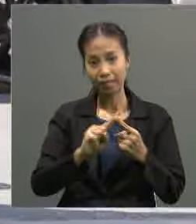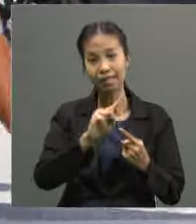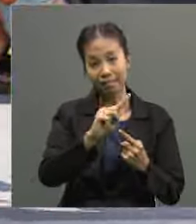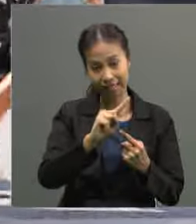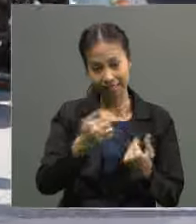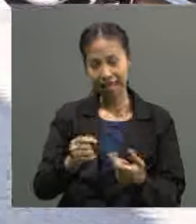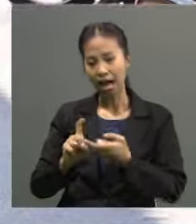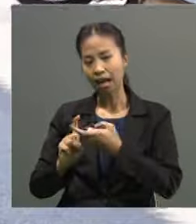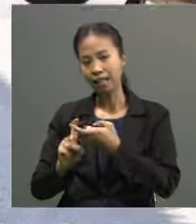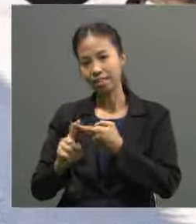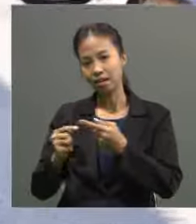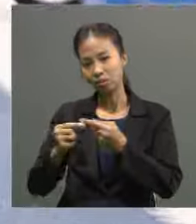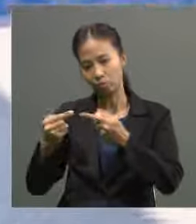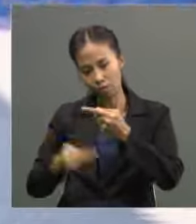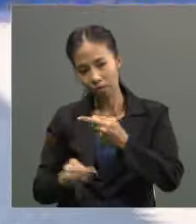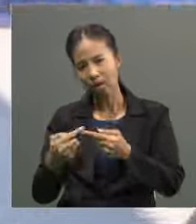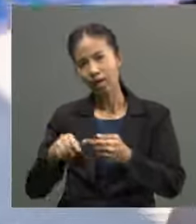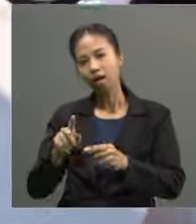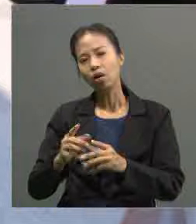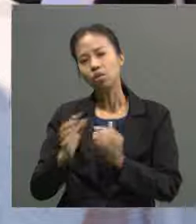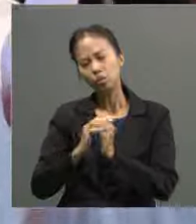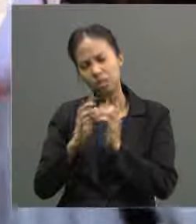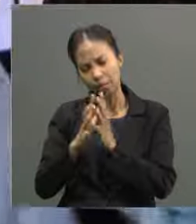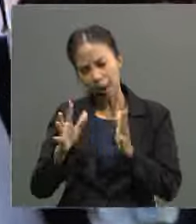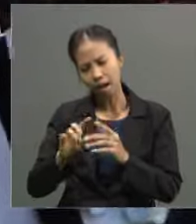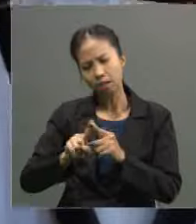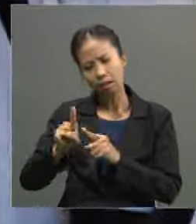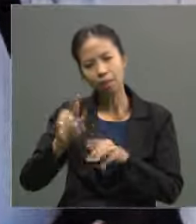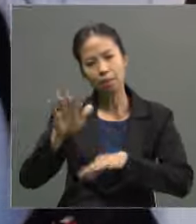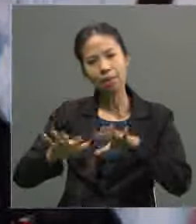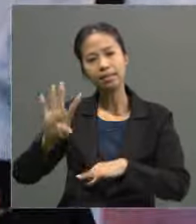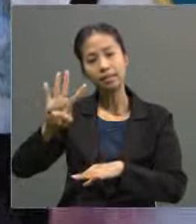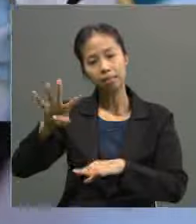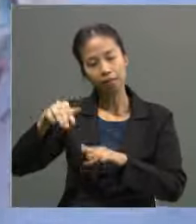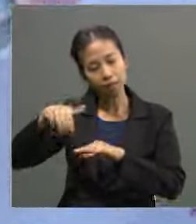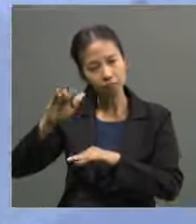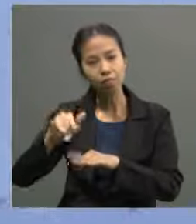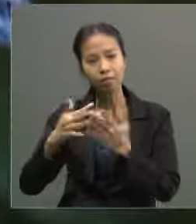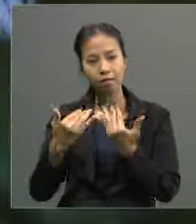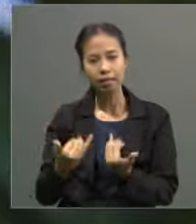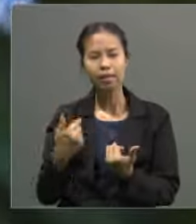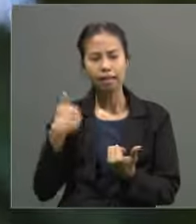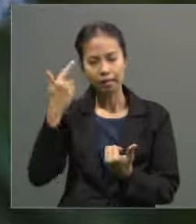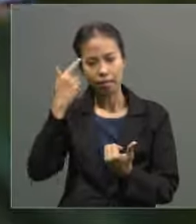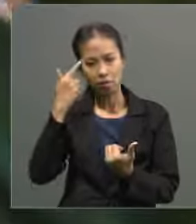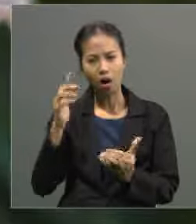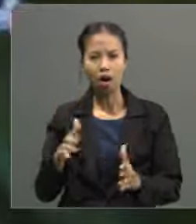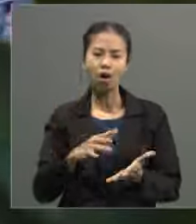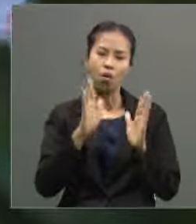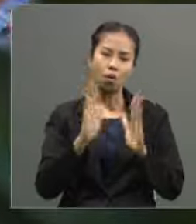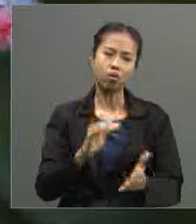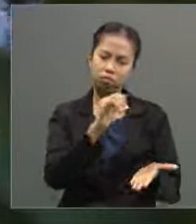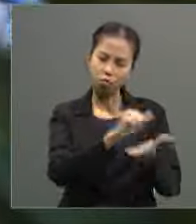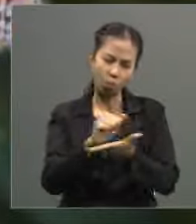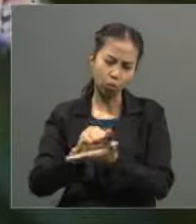รัสเซียไปแล้วกว่า 4,000คนก็คาดการว่าในช่วงตรจจีนระหว่างวันที่8-16กุมภาพันธ์อัตราเข้าพรรจะเฉลี่ยรวม